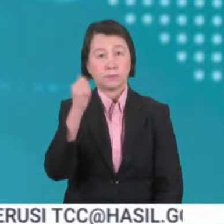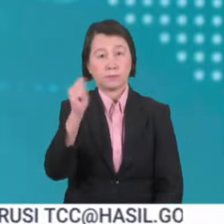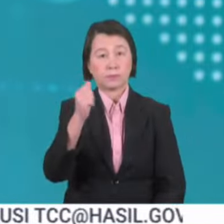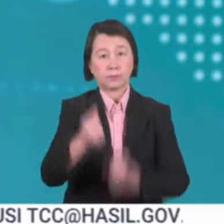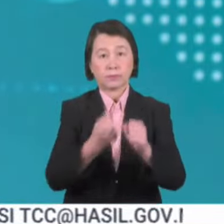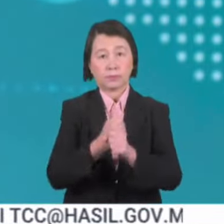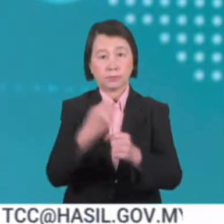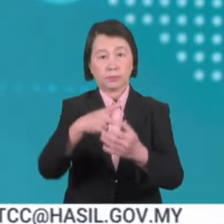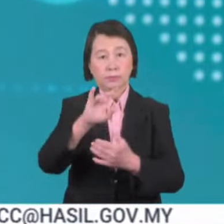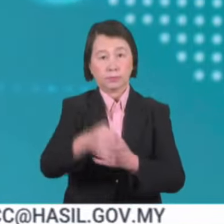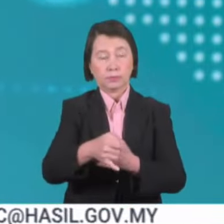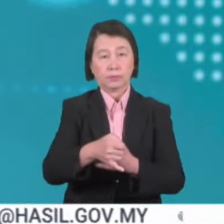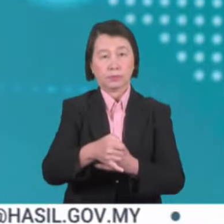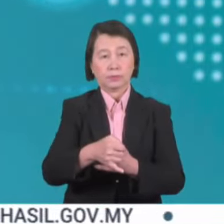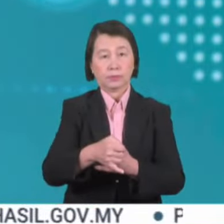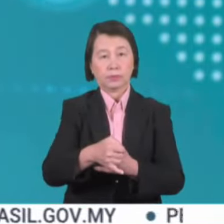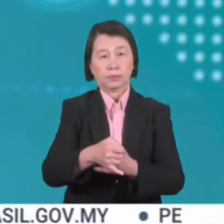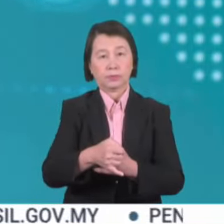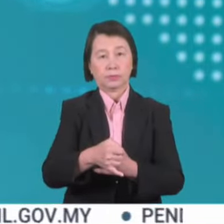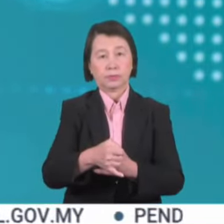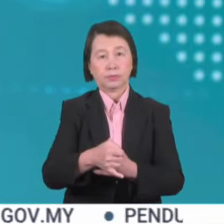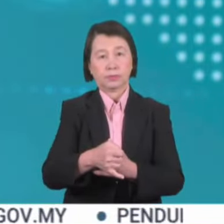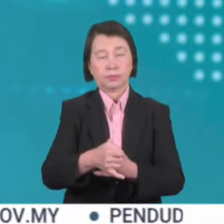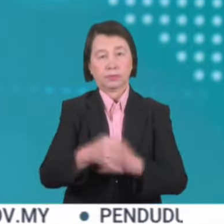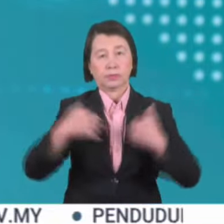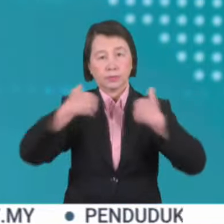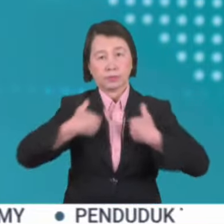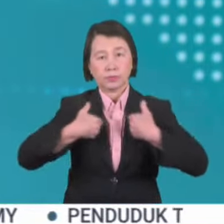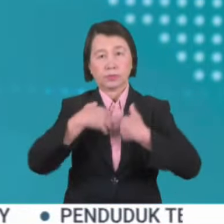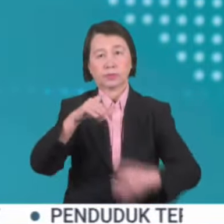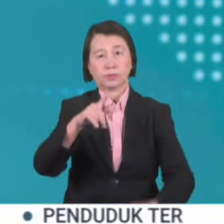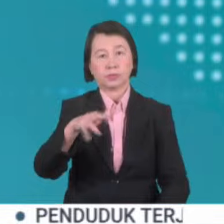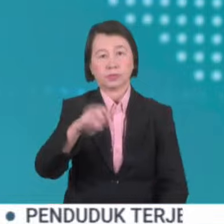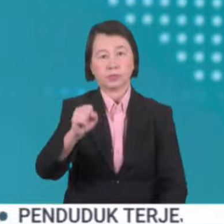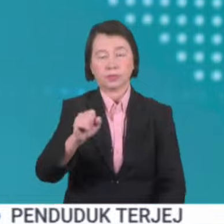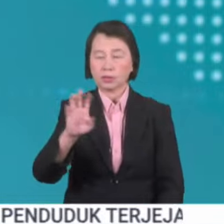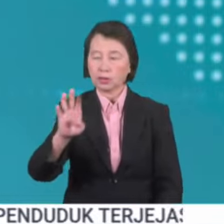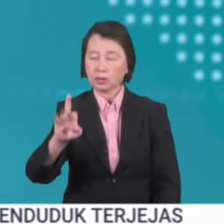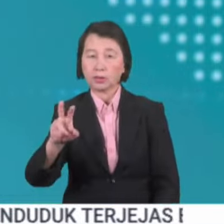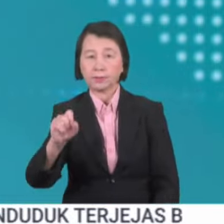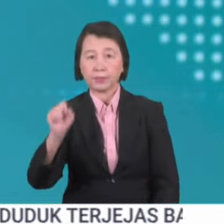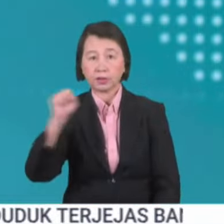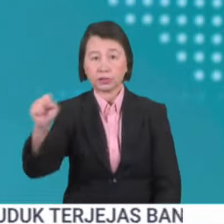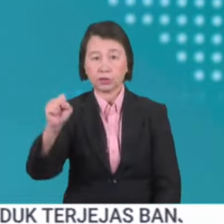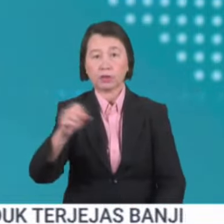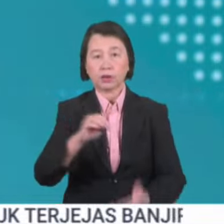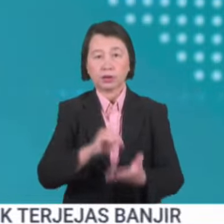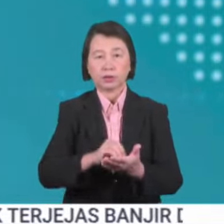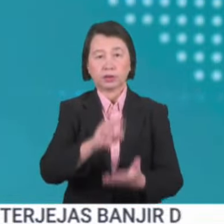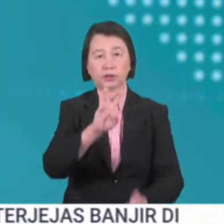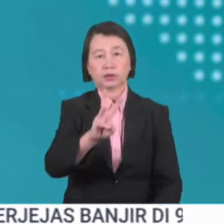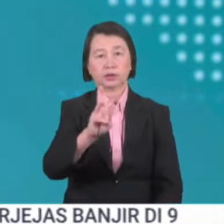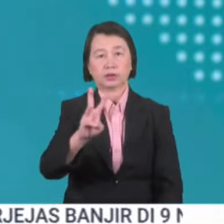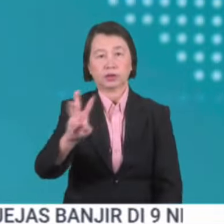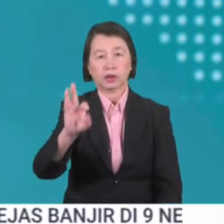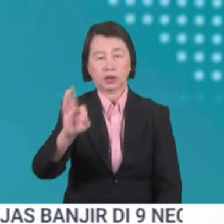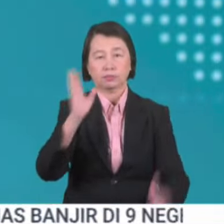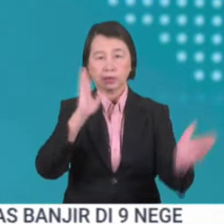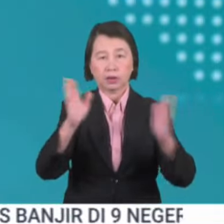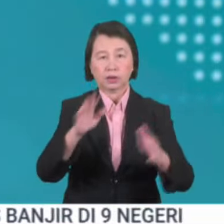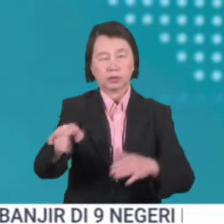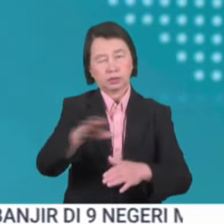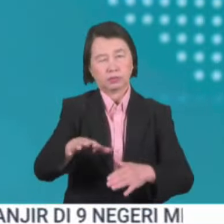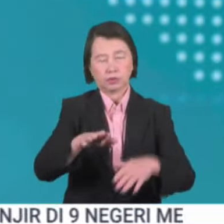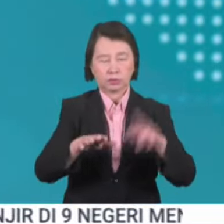10 tahun projek koridor hidupan Lia di Brumas, Sabah, diiktiraf Tabung Alam Sedunia WWF Malaysia.